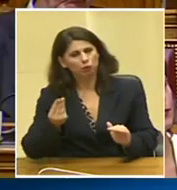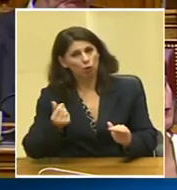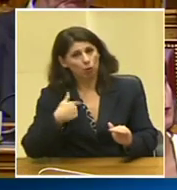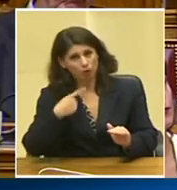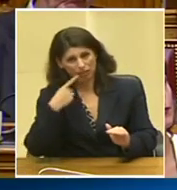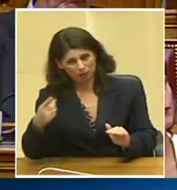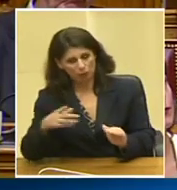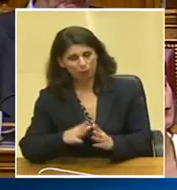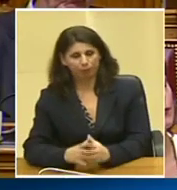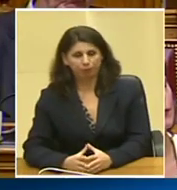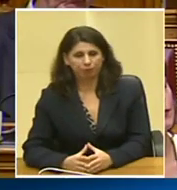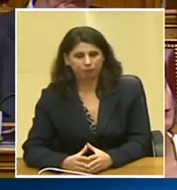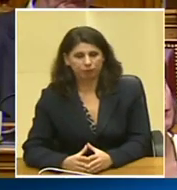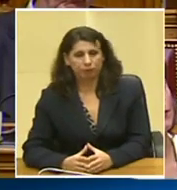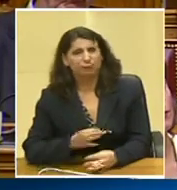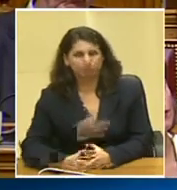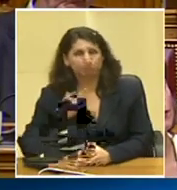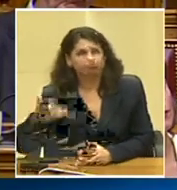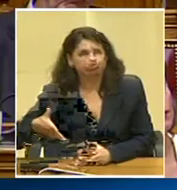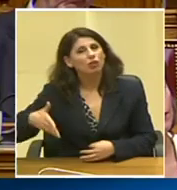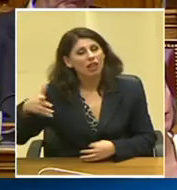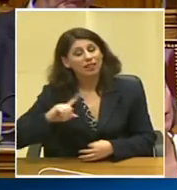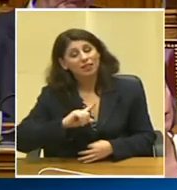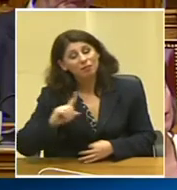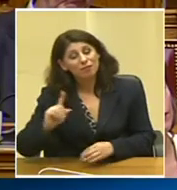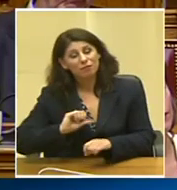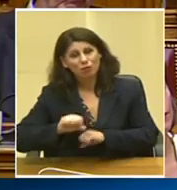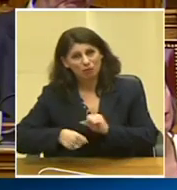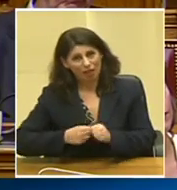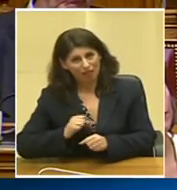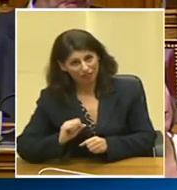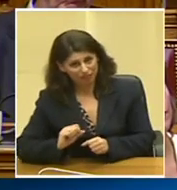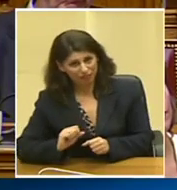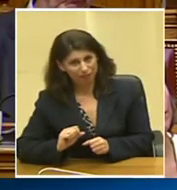επισημάνω. Κύριε Μητσοτάκη, μην προσπαθείτε να